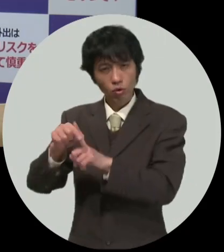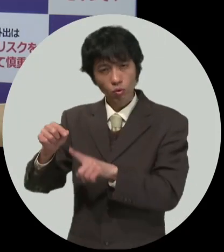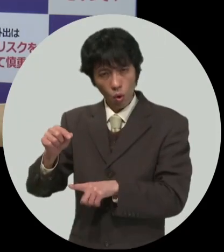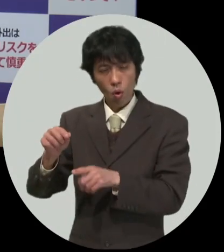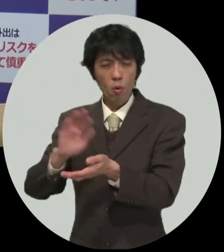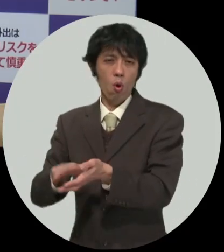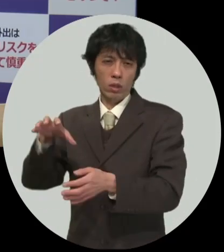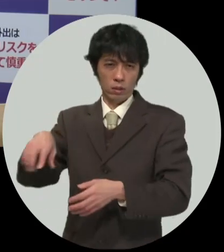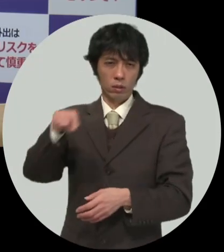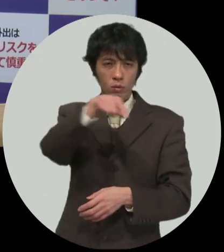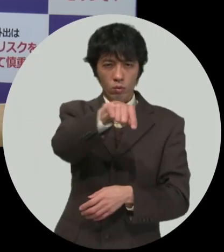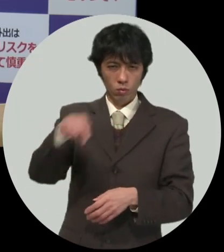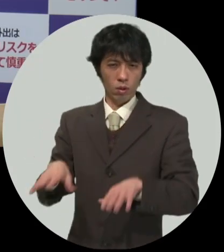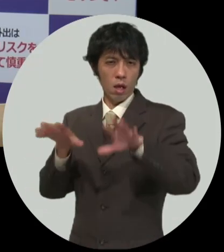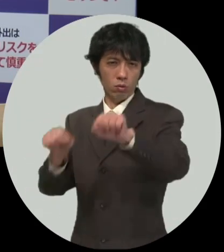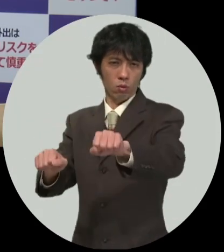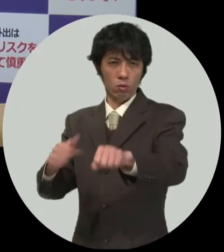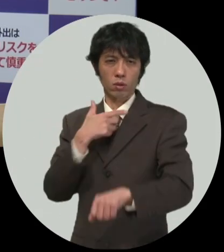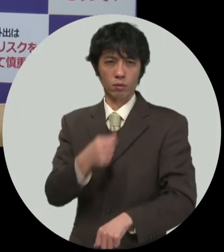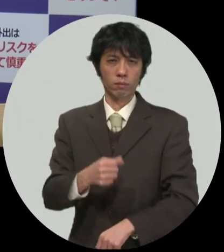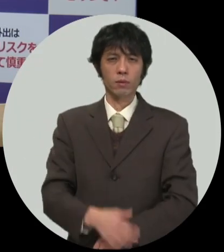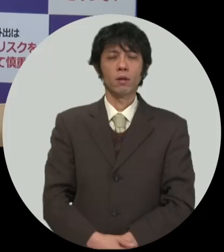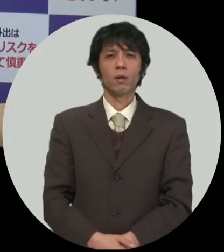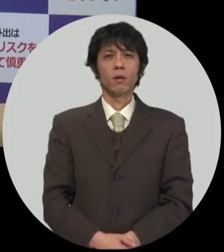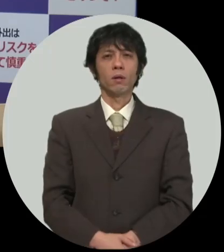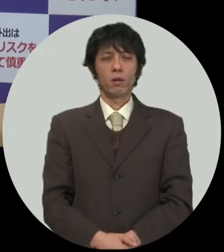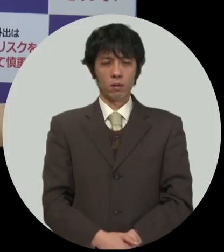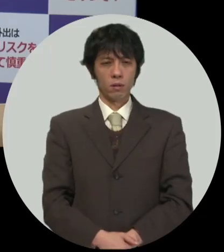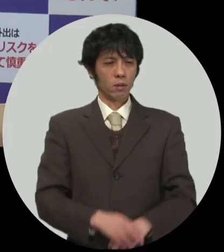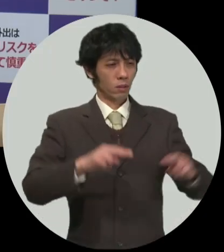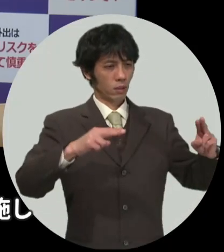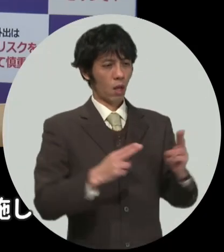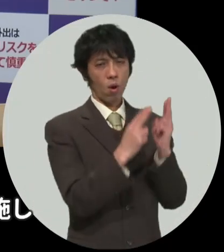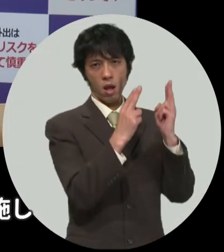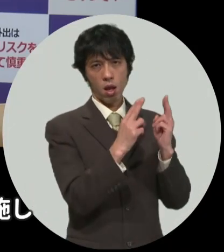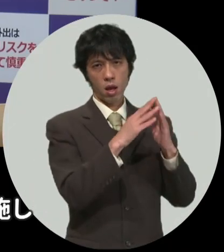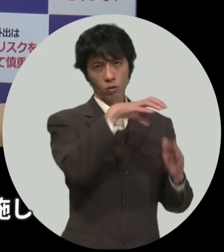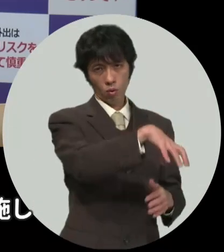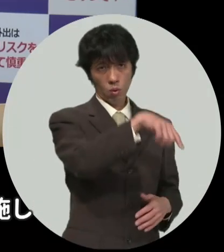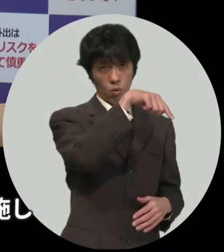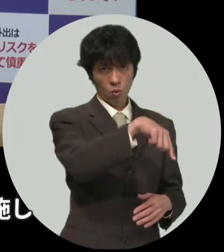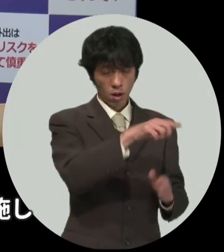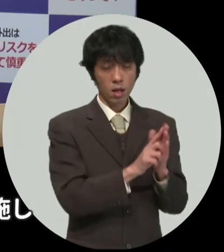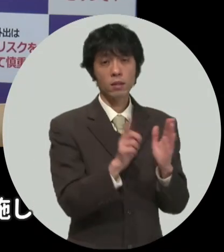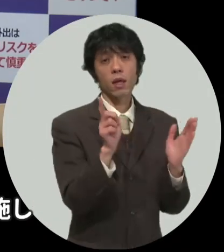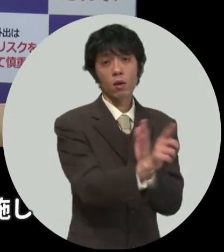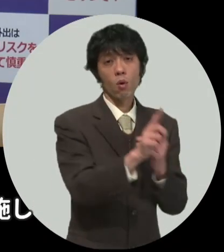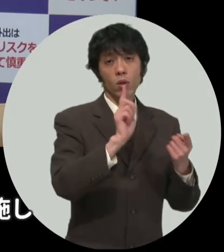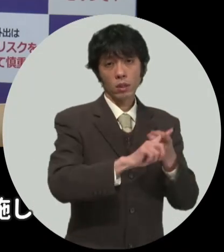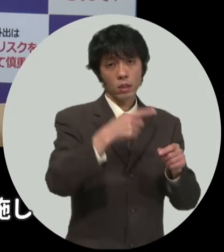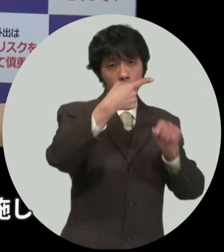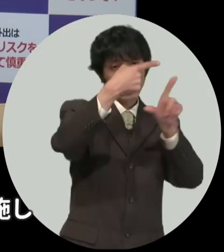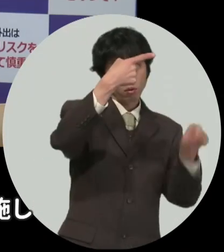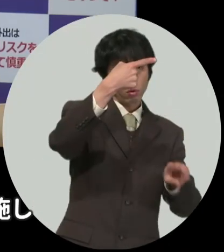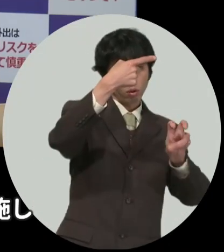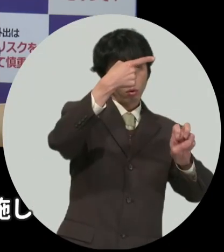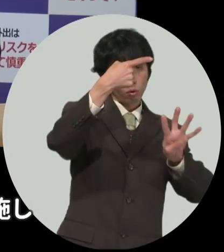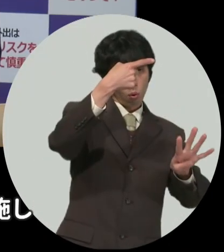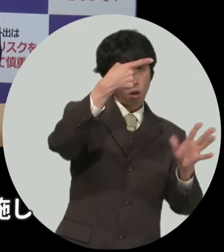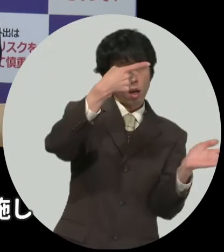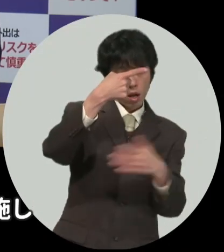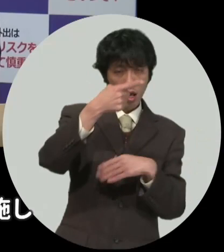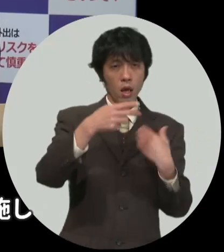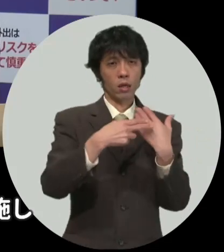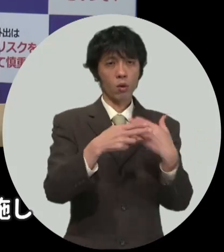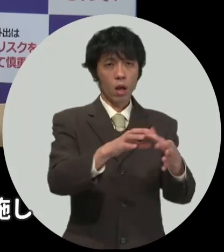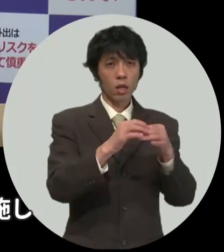として確保したいと思っています。なお京都タワー会場につきましては先行して1月24日から医療従事者、高齢者